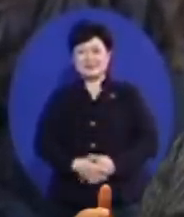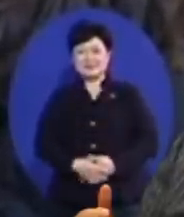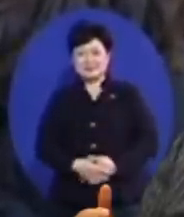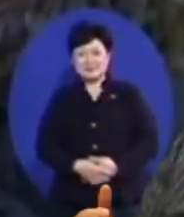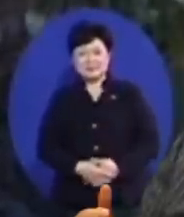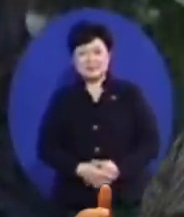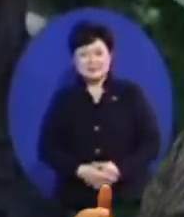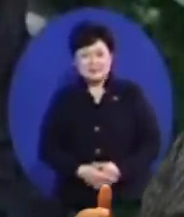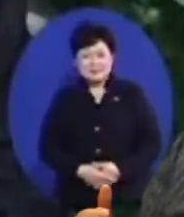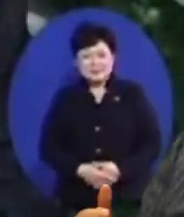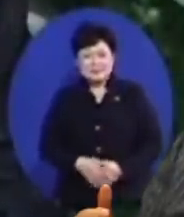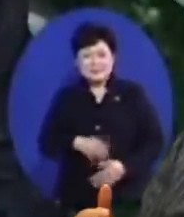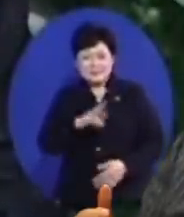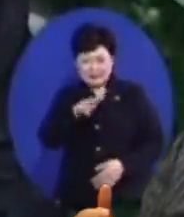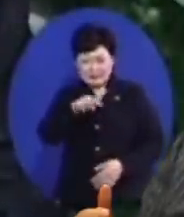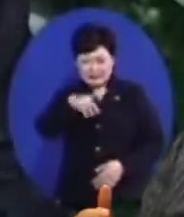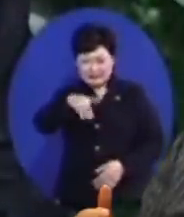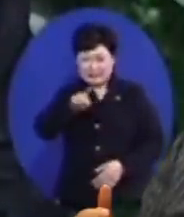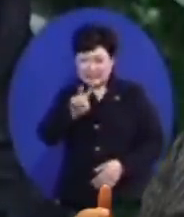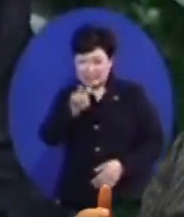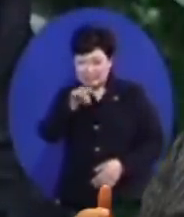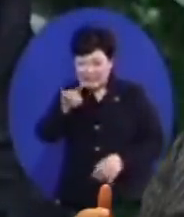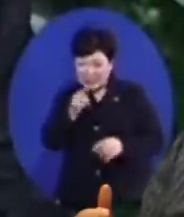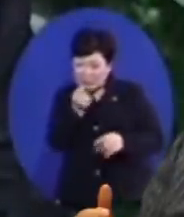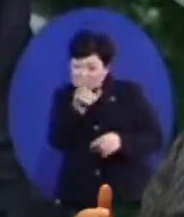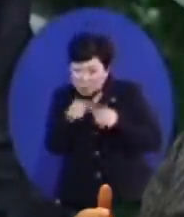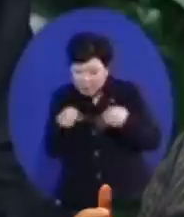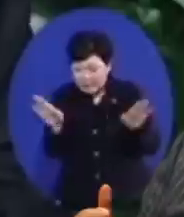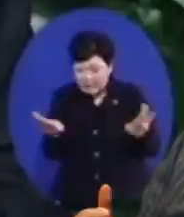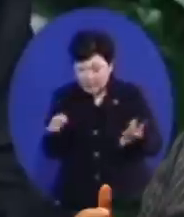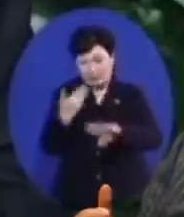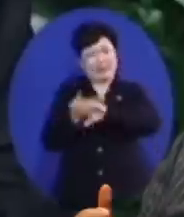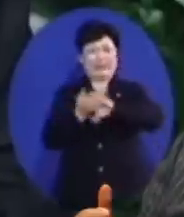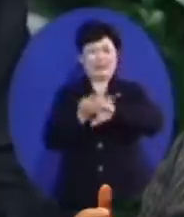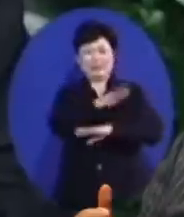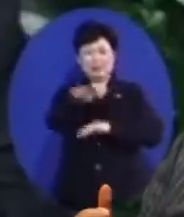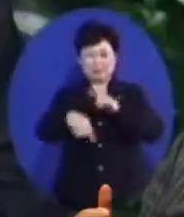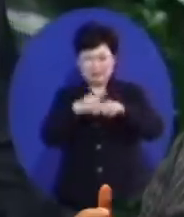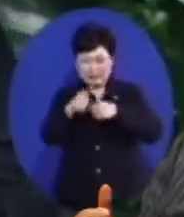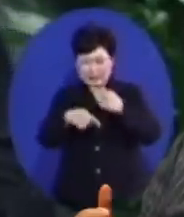그러니까 참새하고는 들리지 않습니까? 우리는 참새 아니고